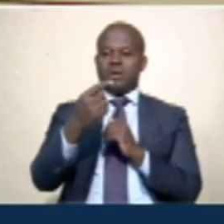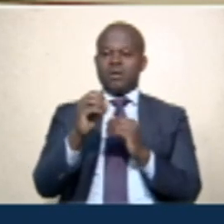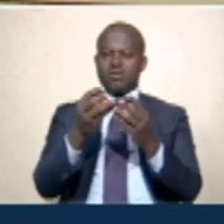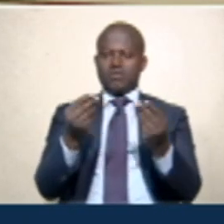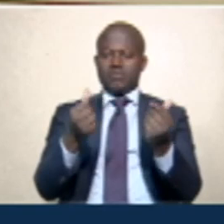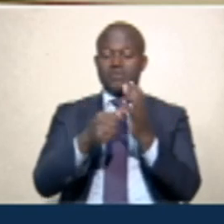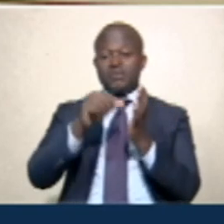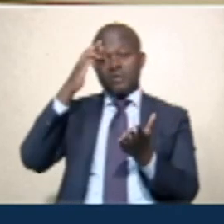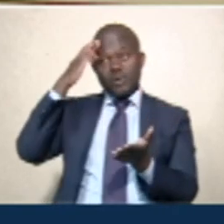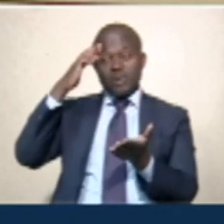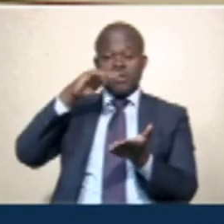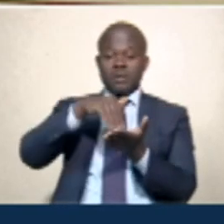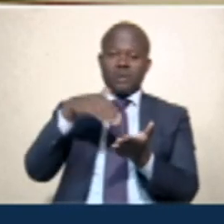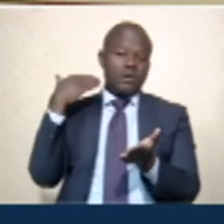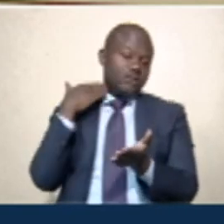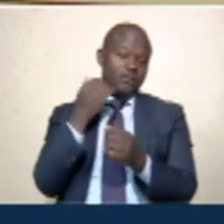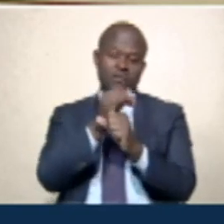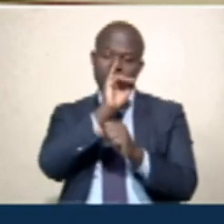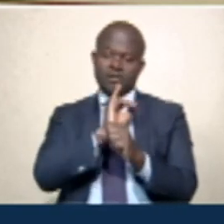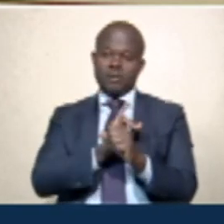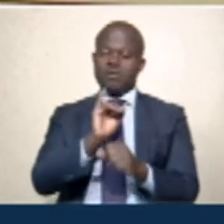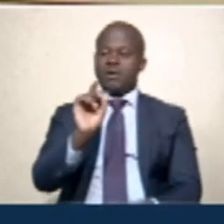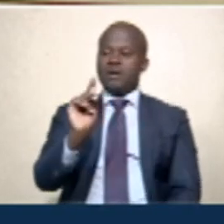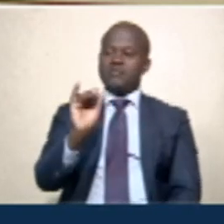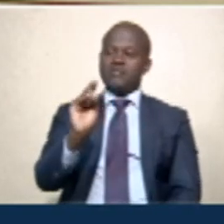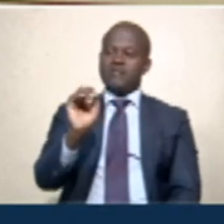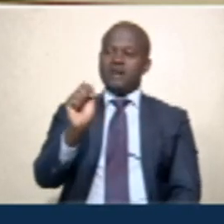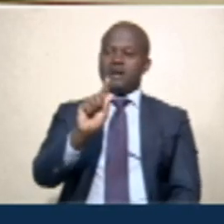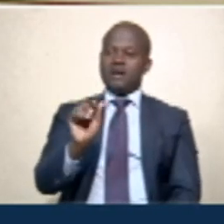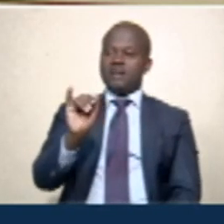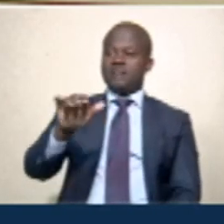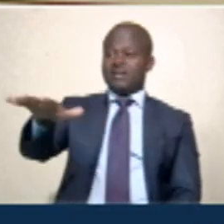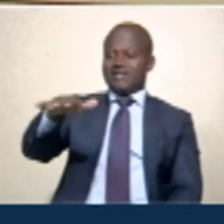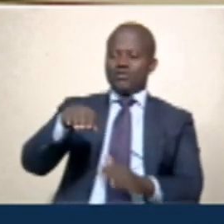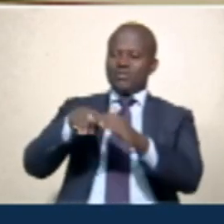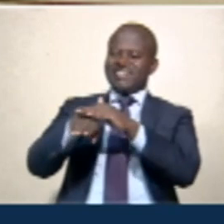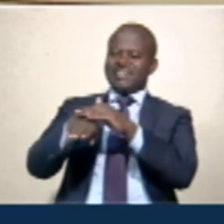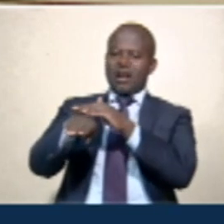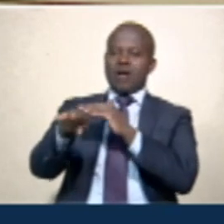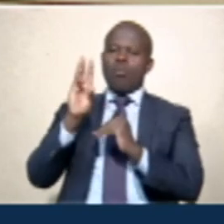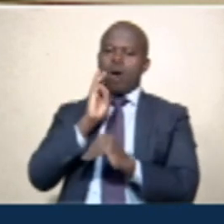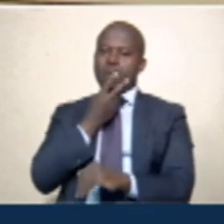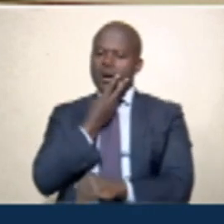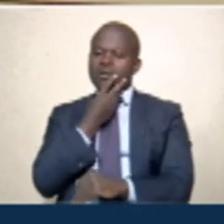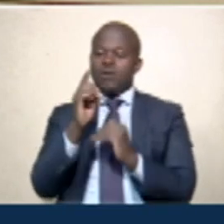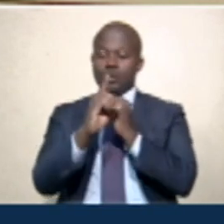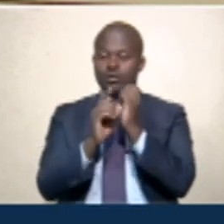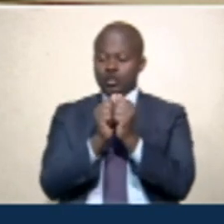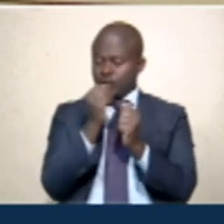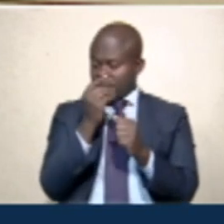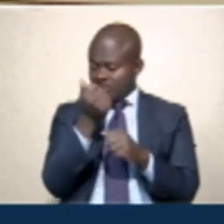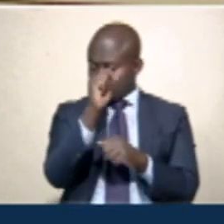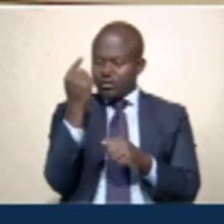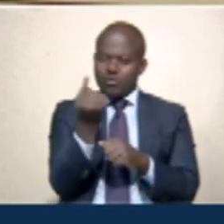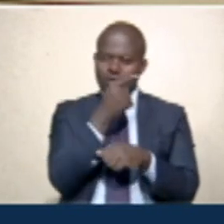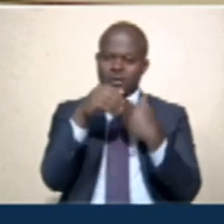ikibazo cy'urwibutso rwa jenoside yakorewe abatutsi rwa Kinazi rwinjiragamo amazi. Uturere 14 nitwo twonyine